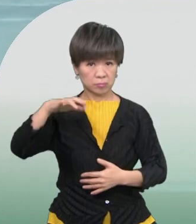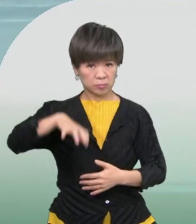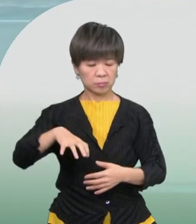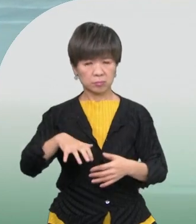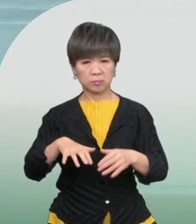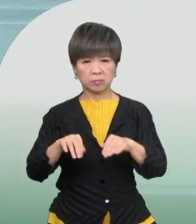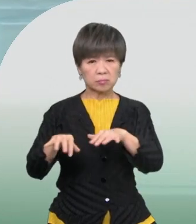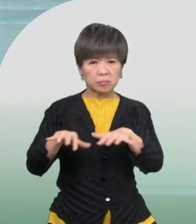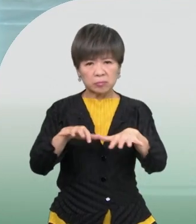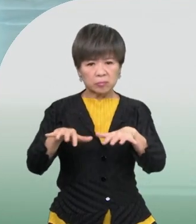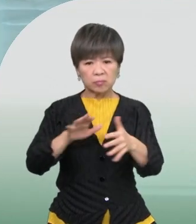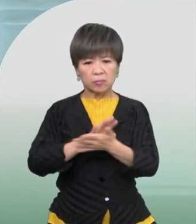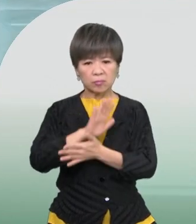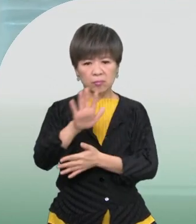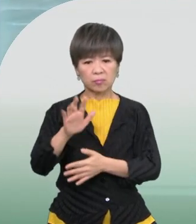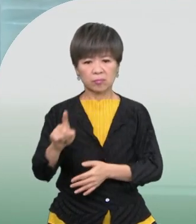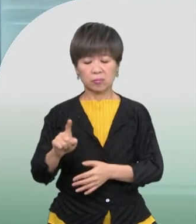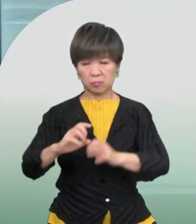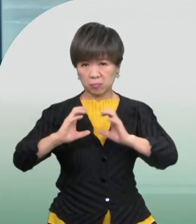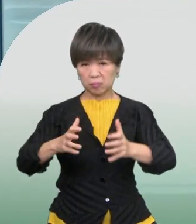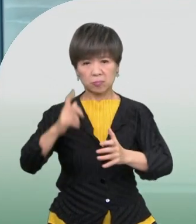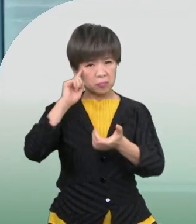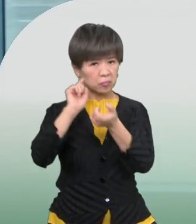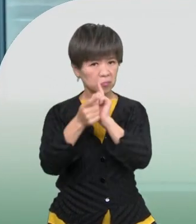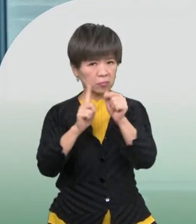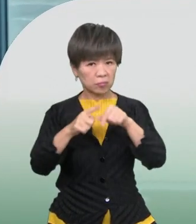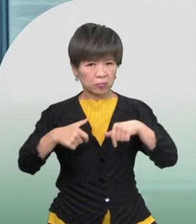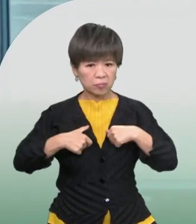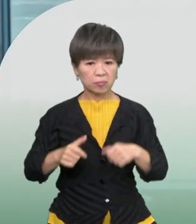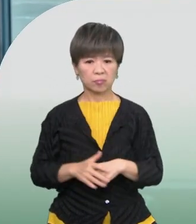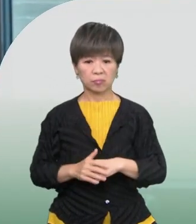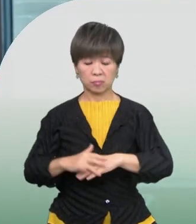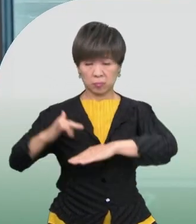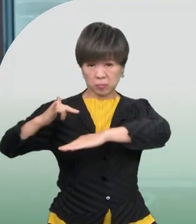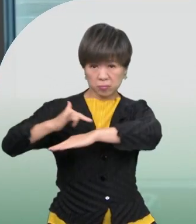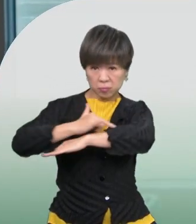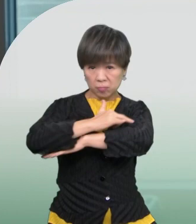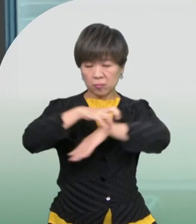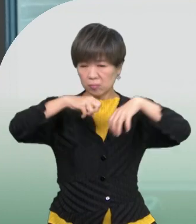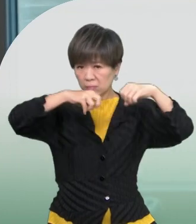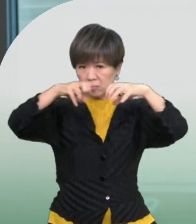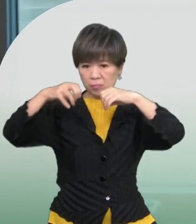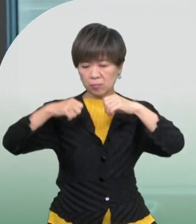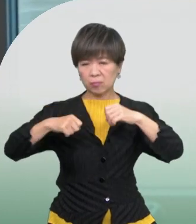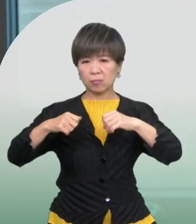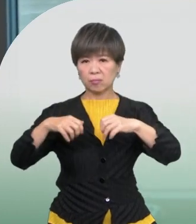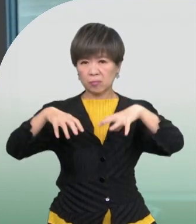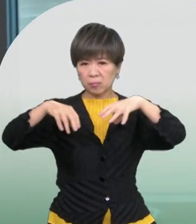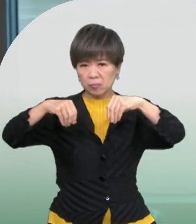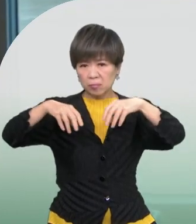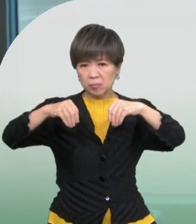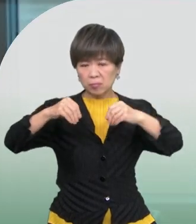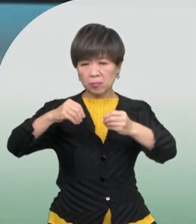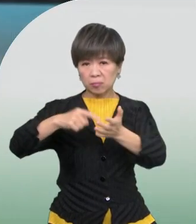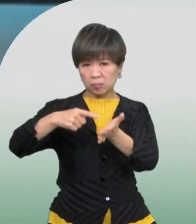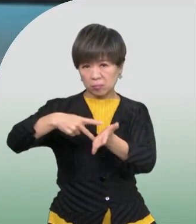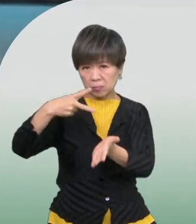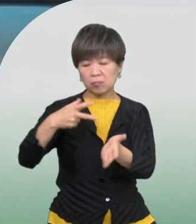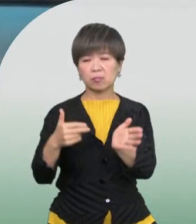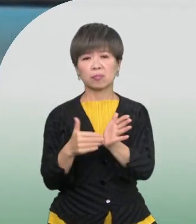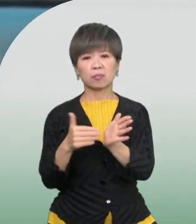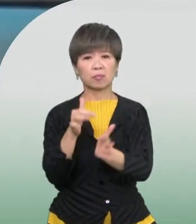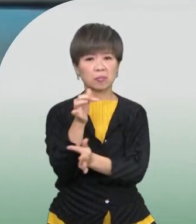地震的影响，就停电成立北应变中心。炮土吞天火，关系两败，确实顺高的过后增